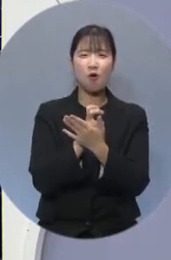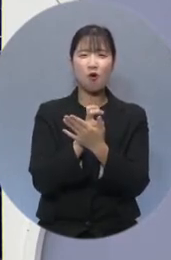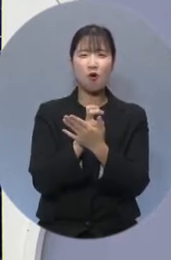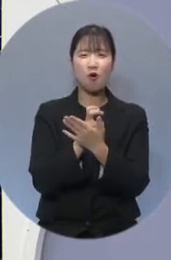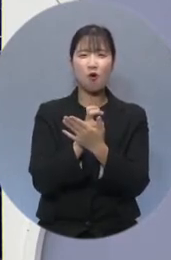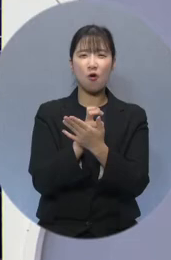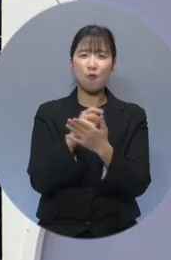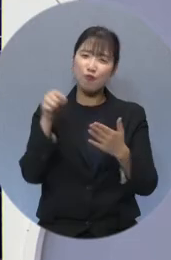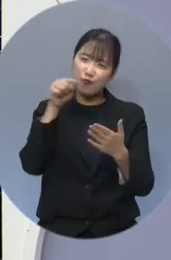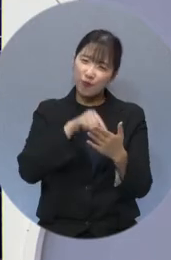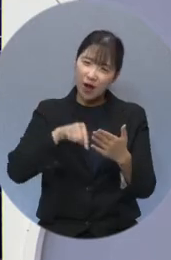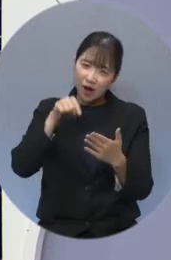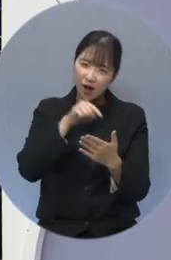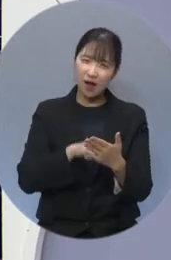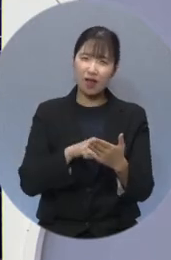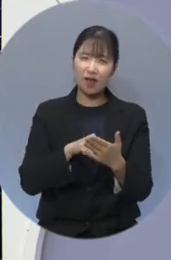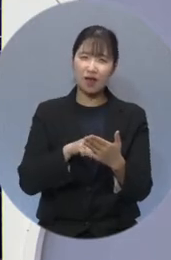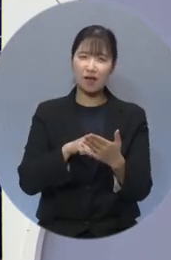아주